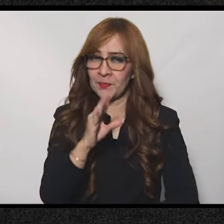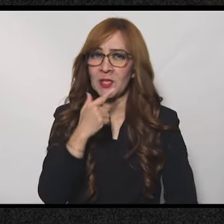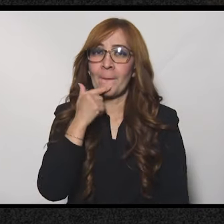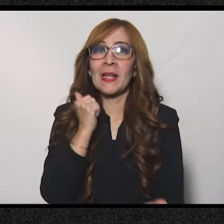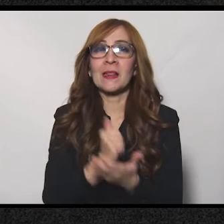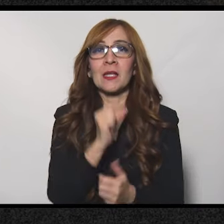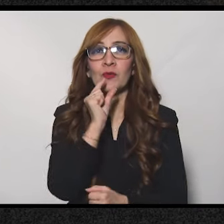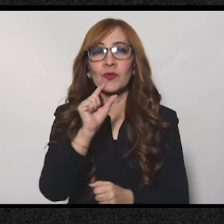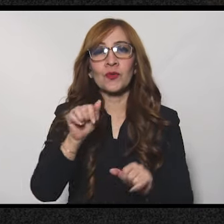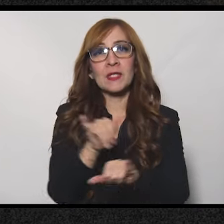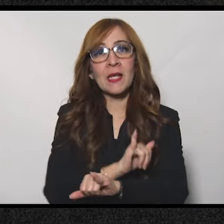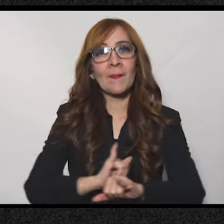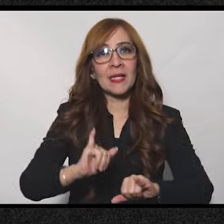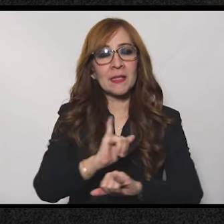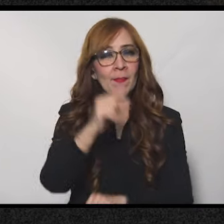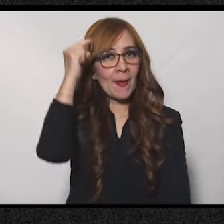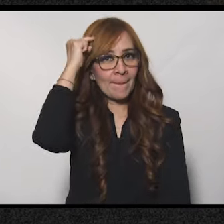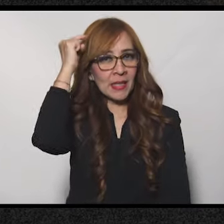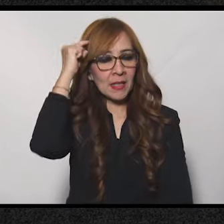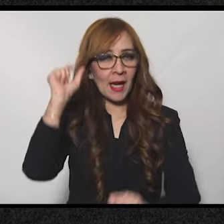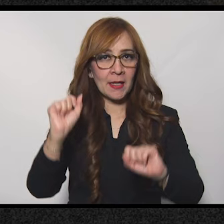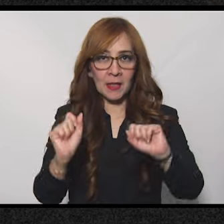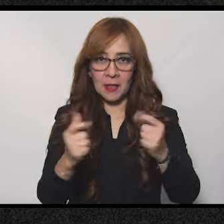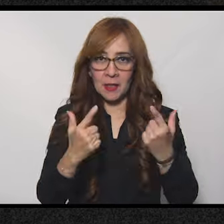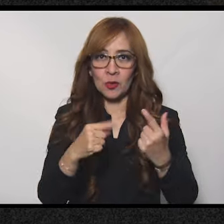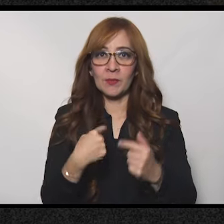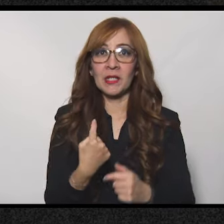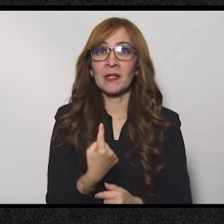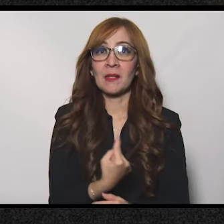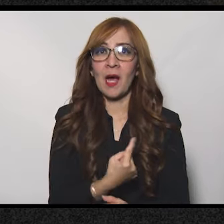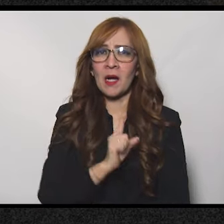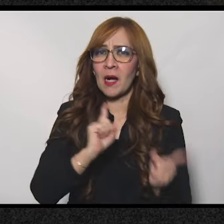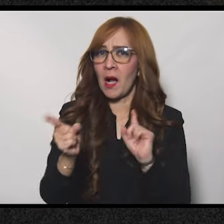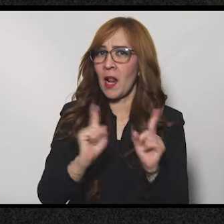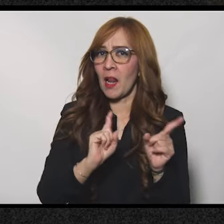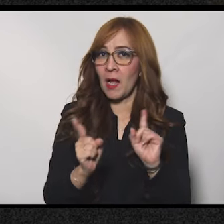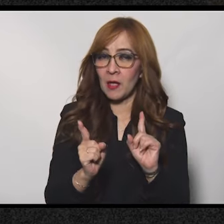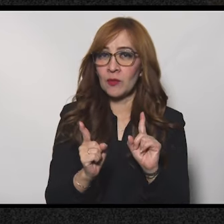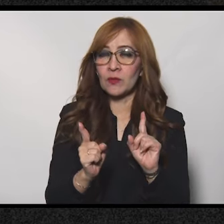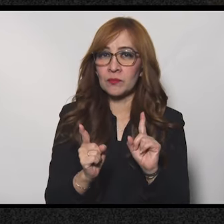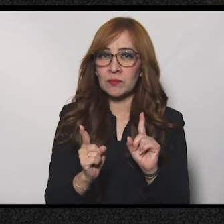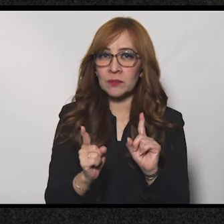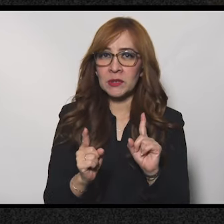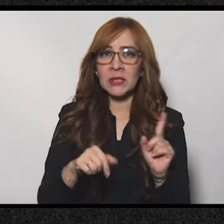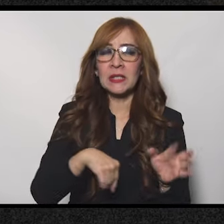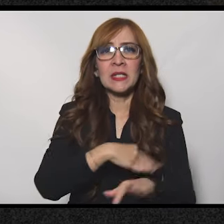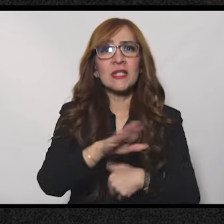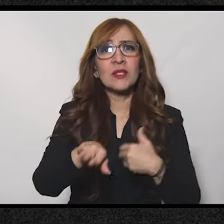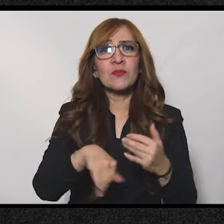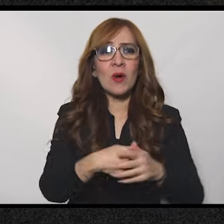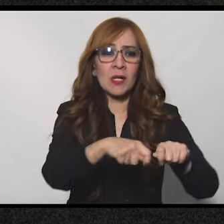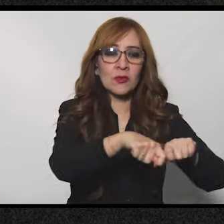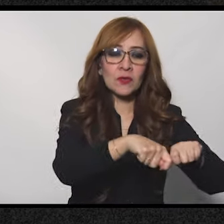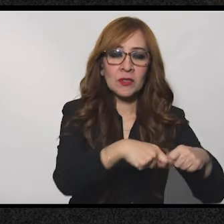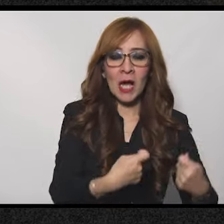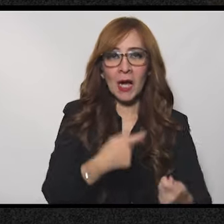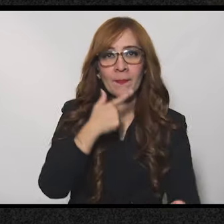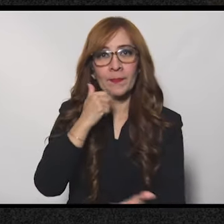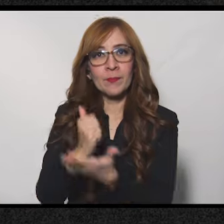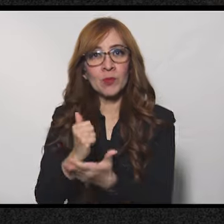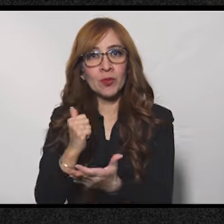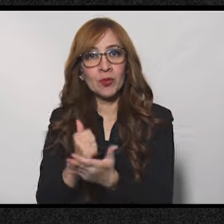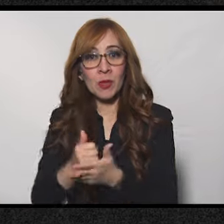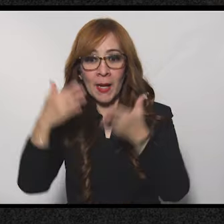untuk kita sama-sama bisa renungkan dalam kehidupannya kita. Bahwa every cracks need